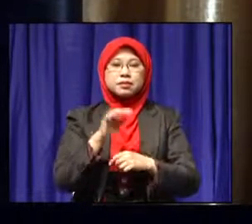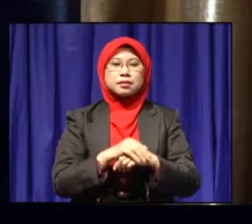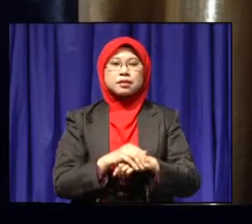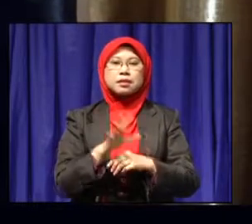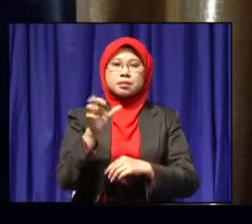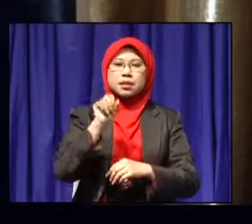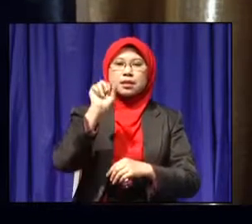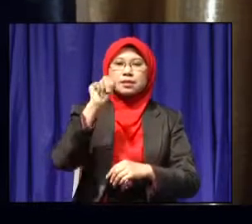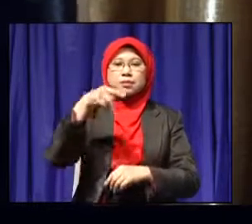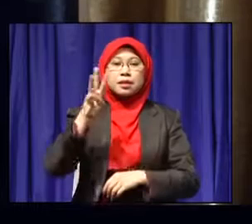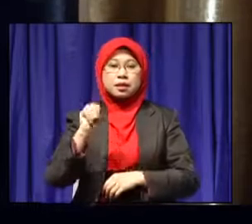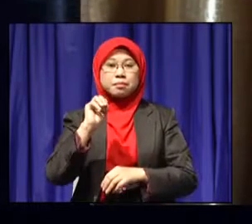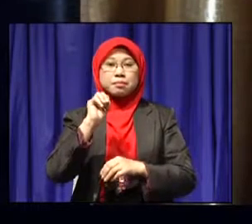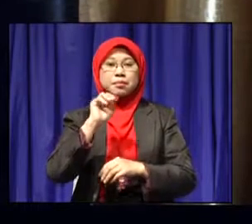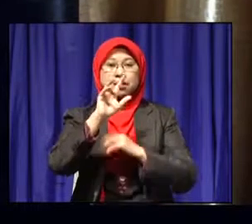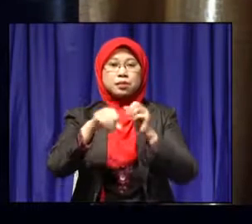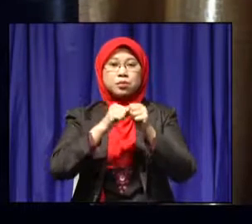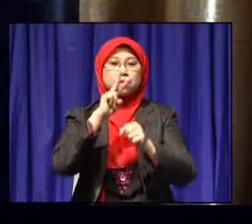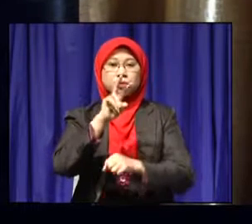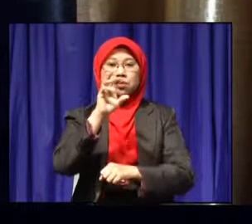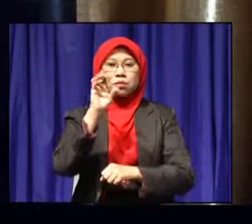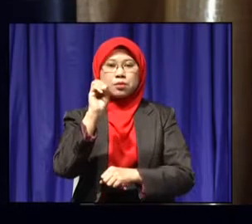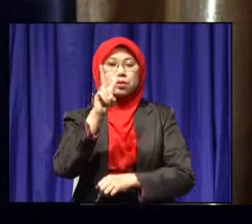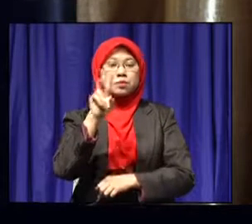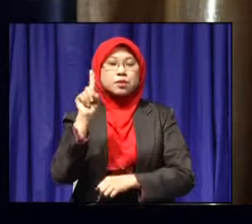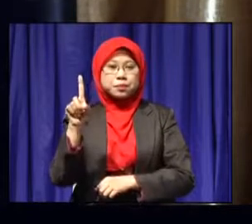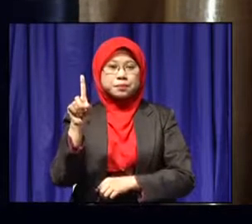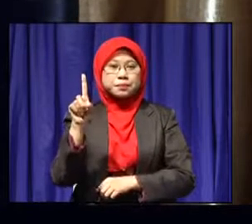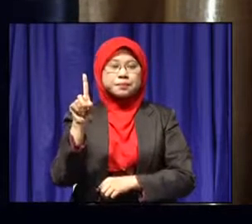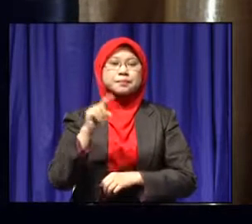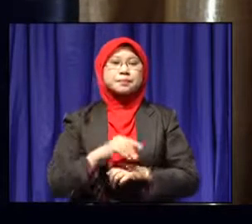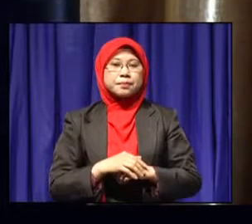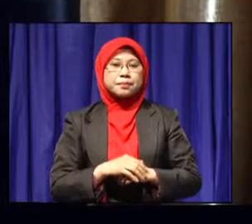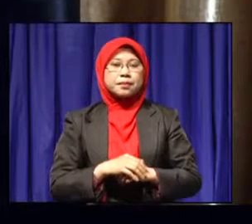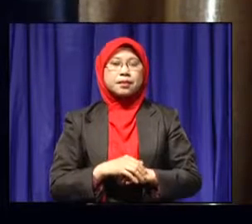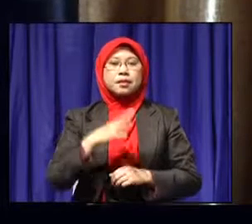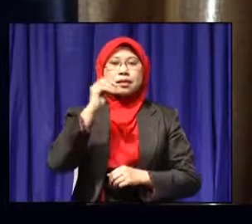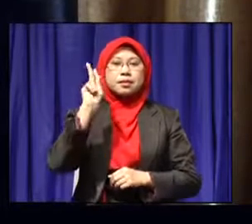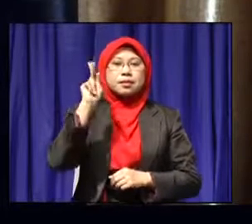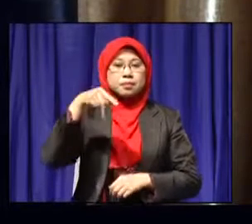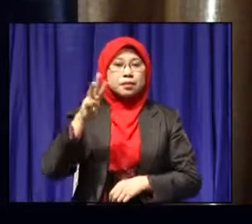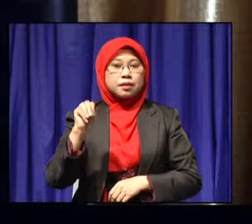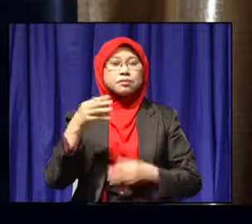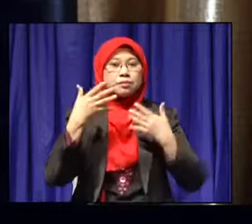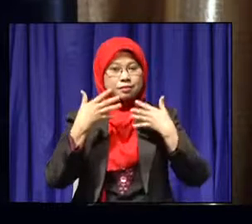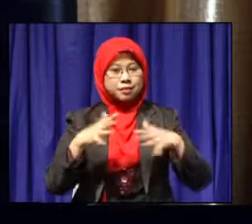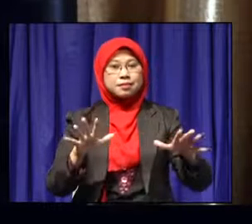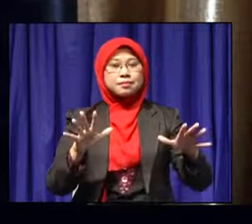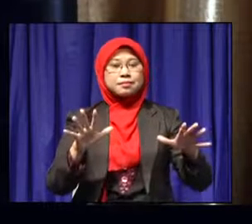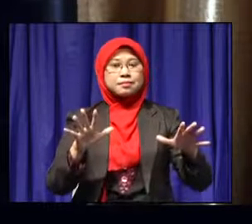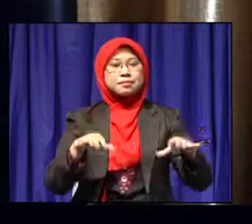pada tahun 2021 dana Kemudian pendidikan telah pula